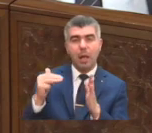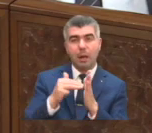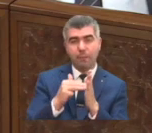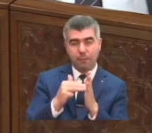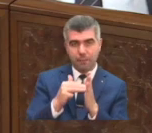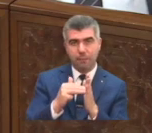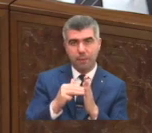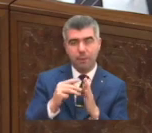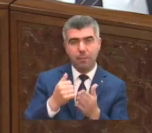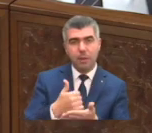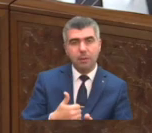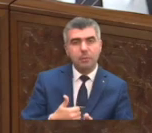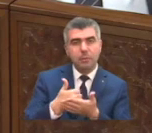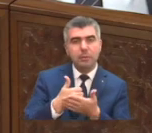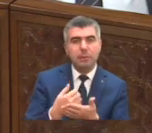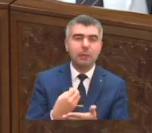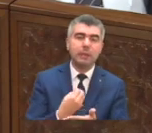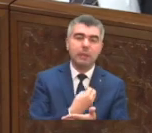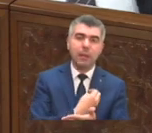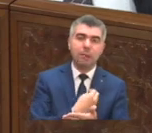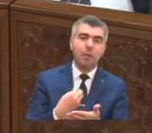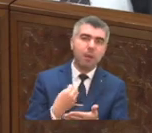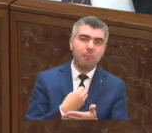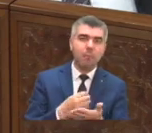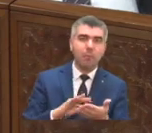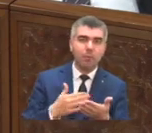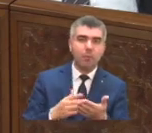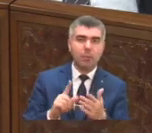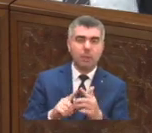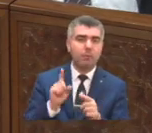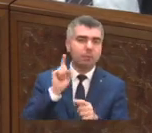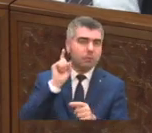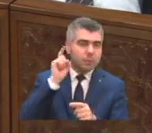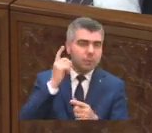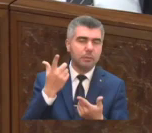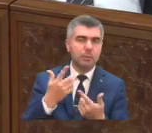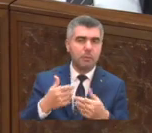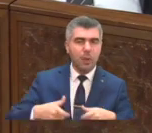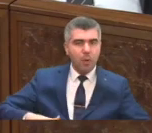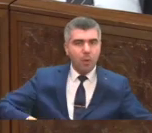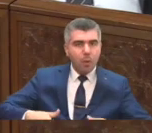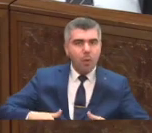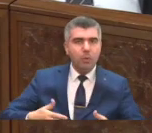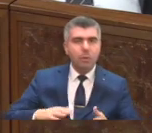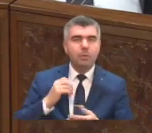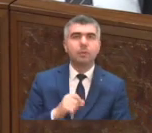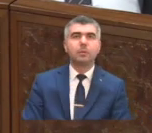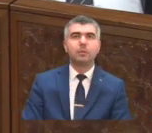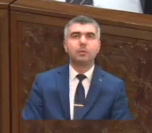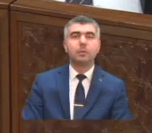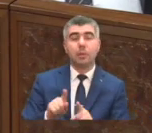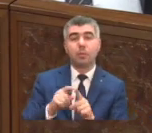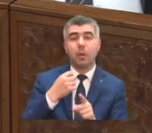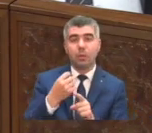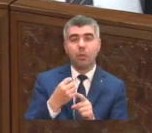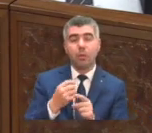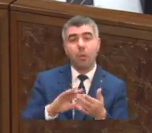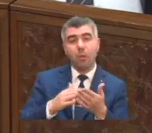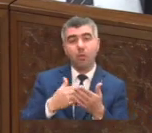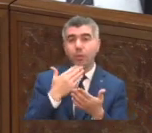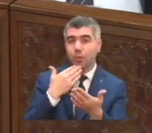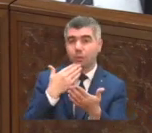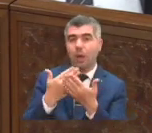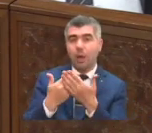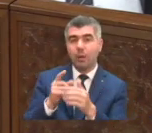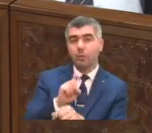من الخدمات شبه الطبية وخاصة المعينات التقنية. ونبغي نشير، بما أنكم تكلمتوا على الالتقائية وكنشكركم على هذا